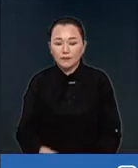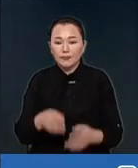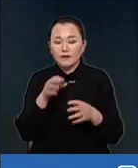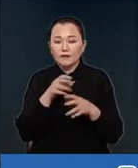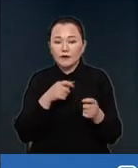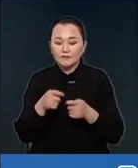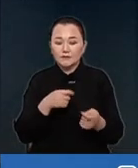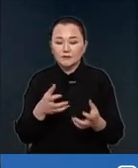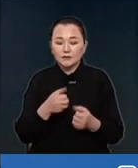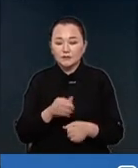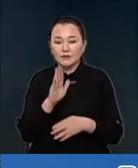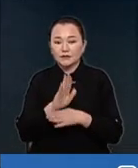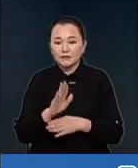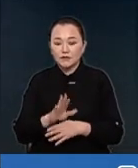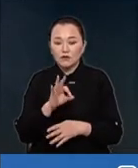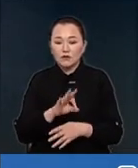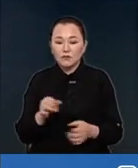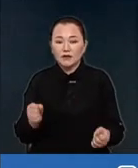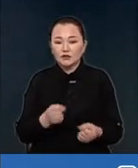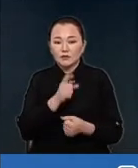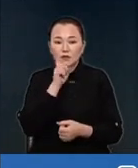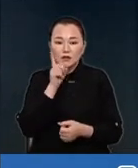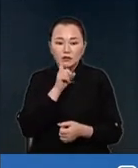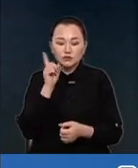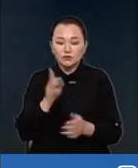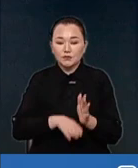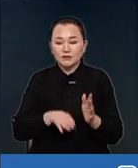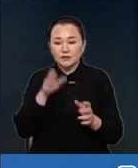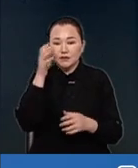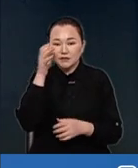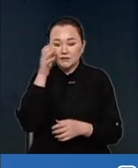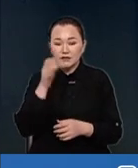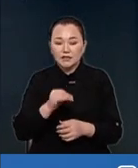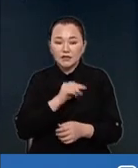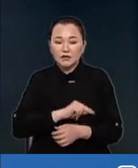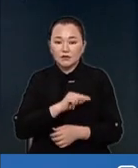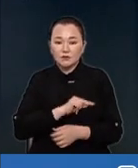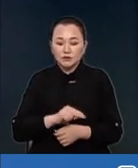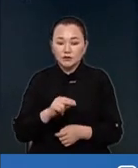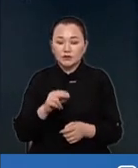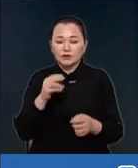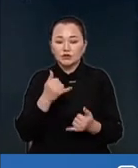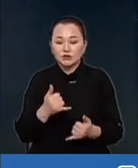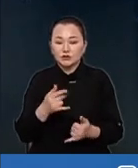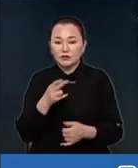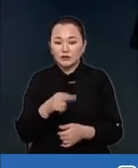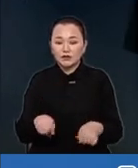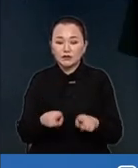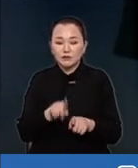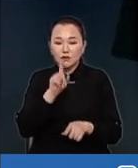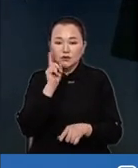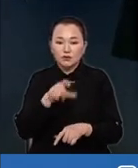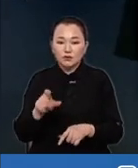В правительстве приняли постановление о поддержке молодежи без образования и работы. Сейчас для таких молодых